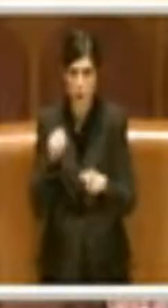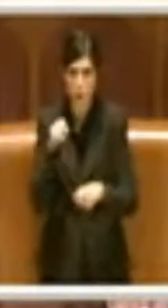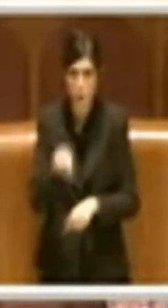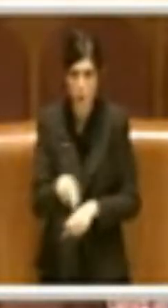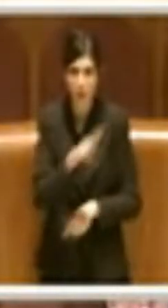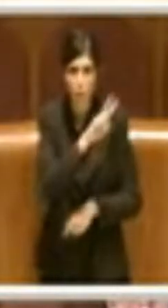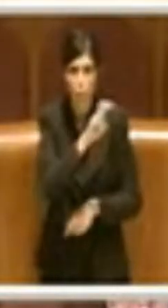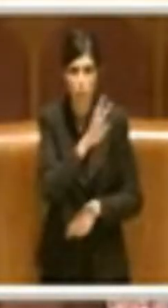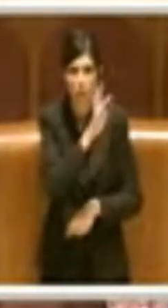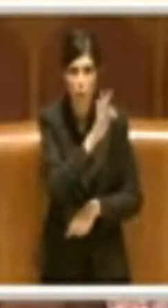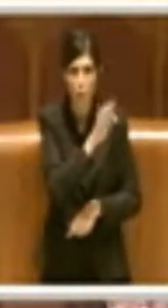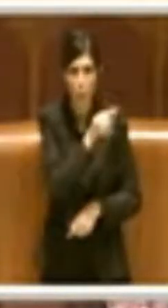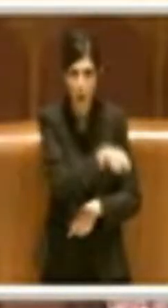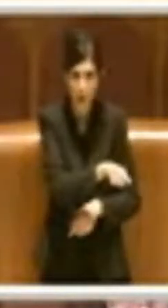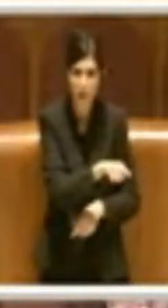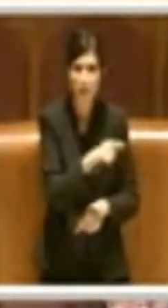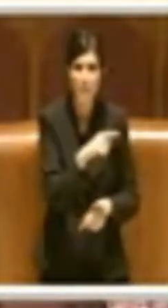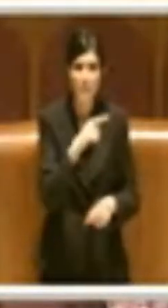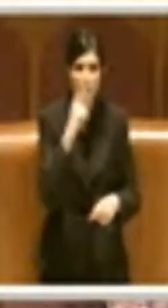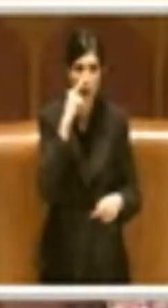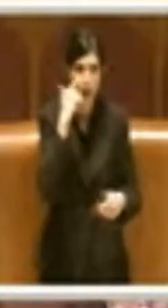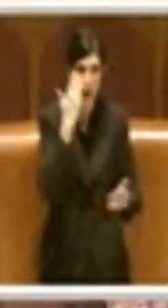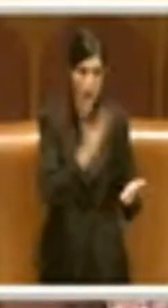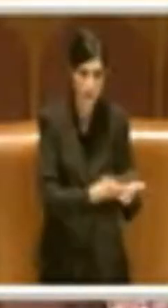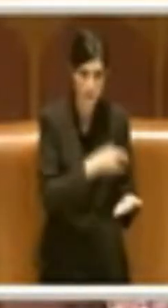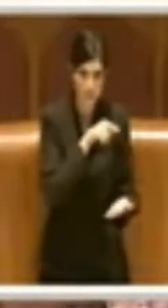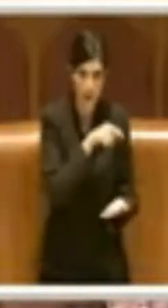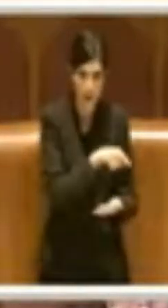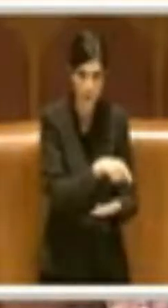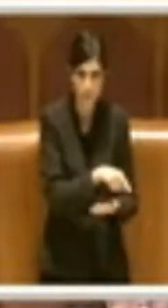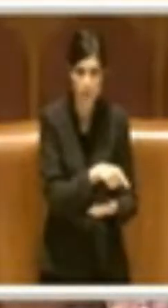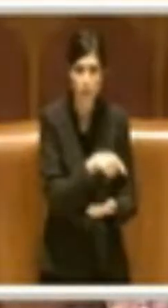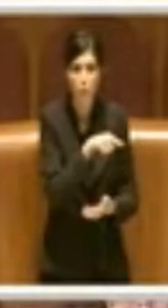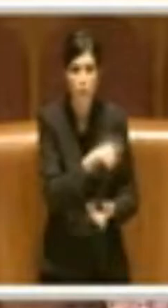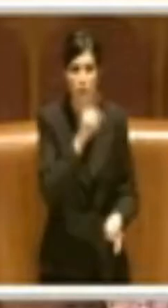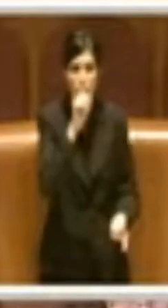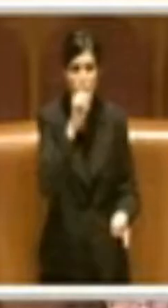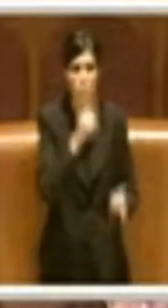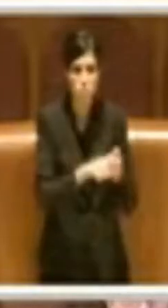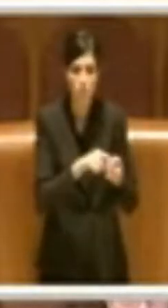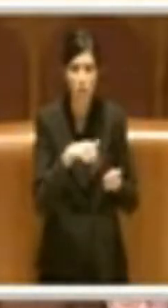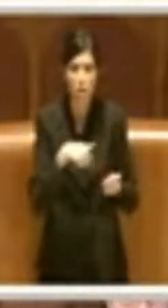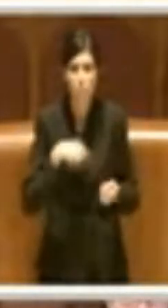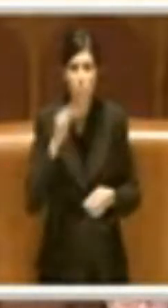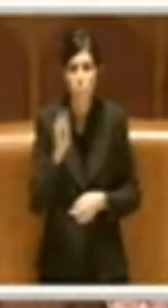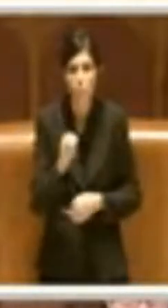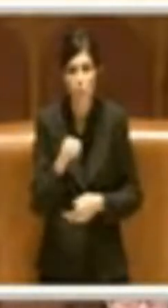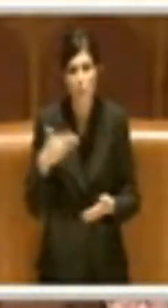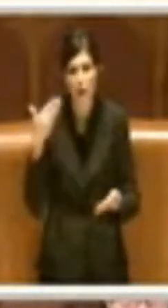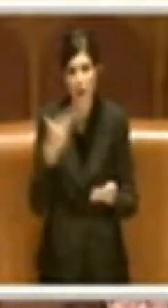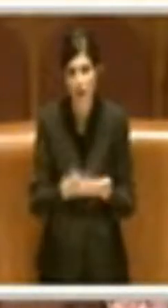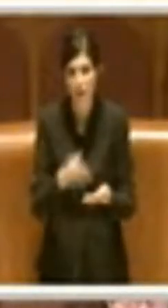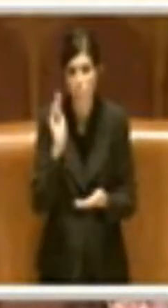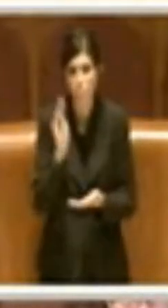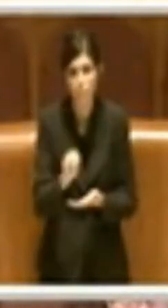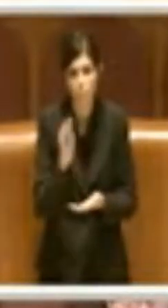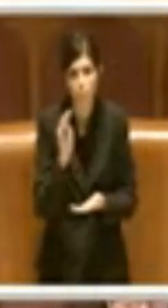tra vincitori ed idonei, e è quasi stata esaurita del tutto. Quindi si chiede con questo atto